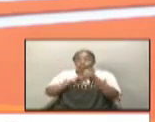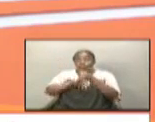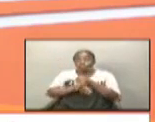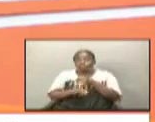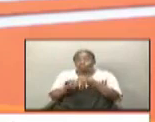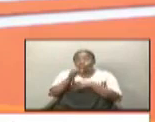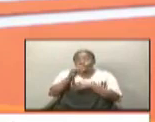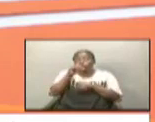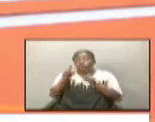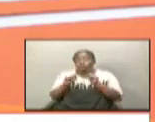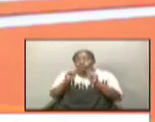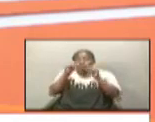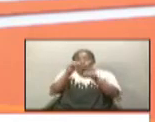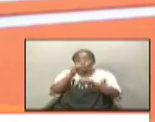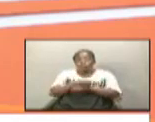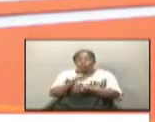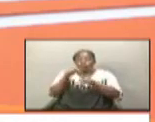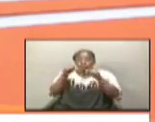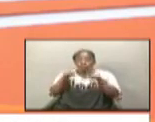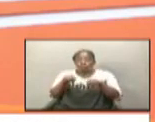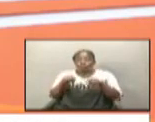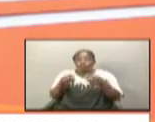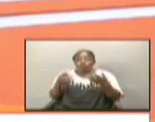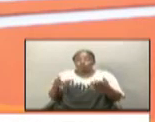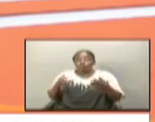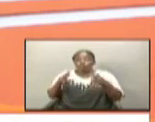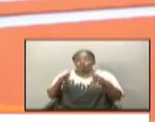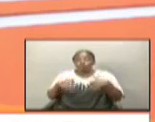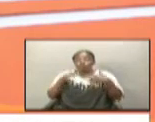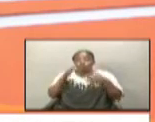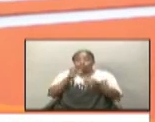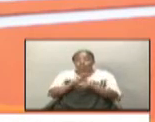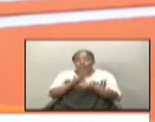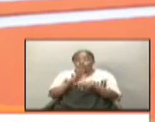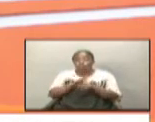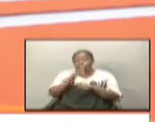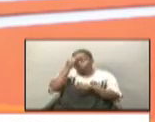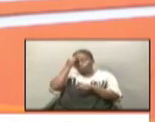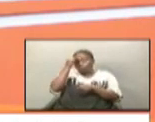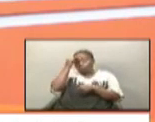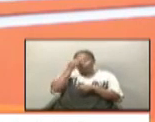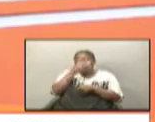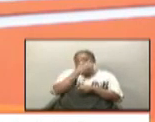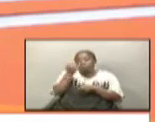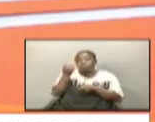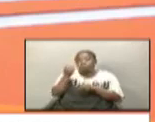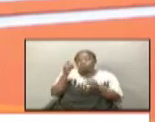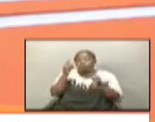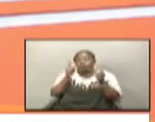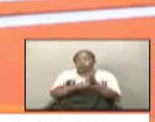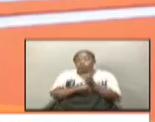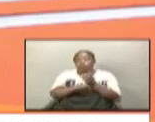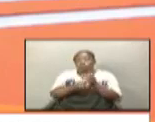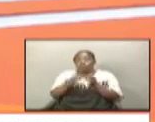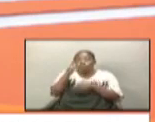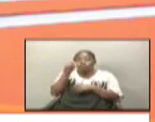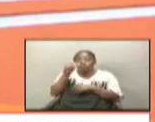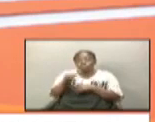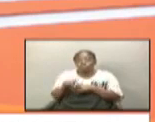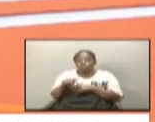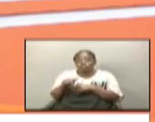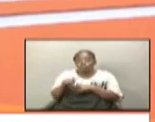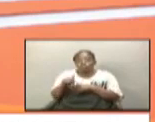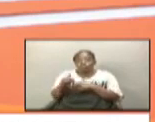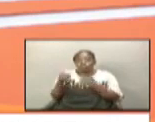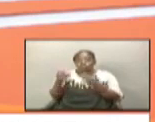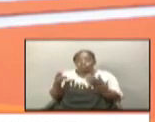Bano bagenze ku ssomero olunaku olwaleero n'essanyu eritagambika. Omuyizi eyasinze banne ono yafunye obubonero 17